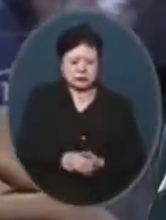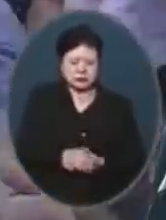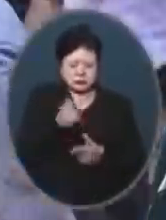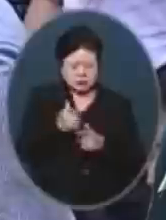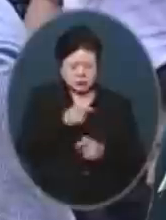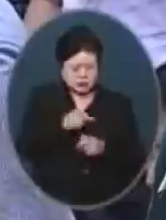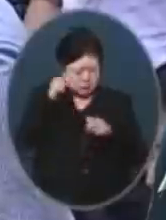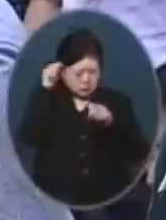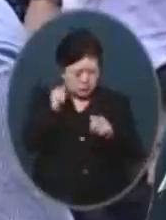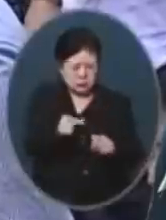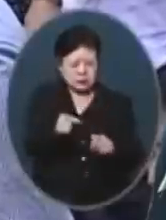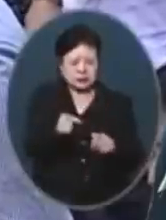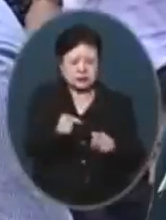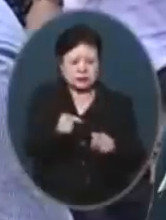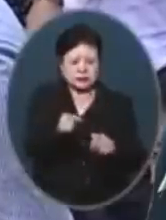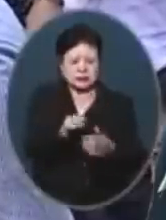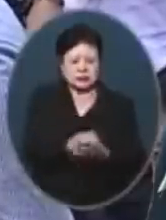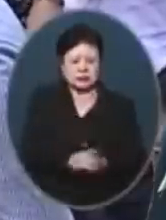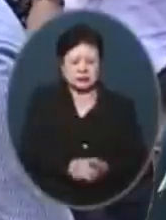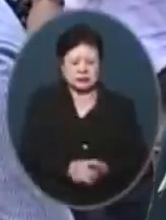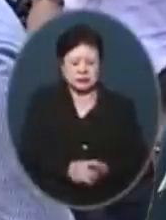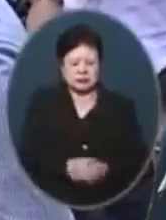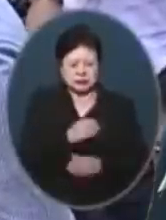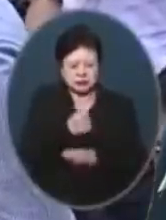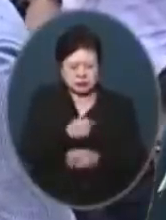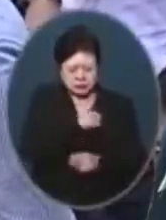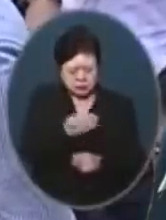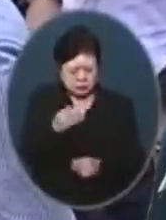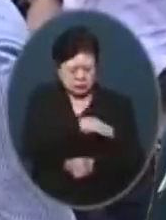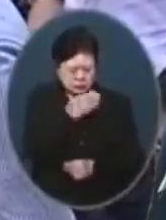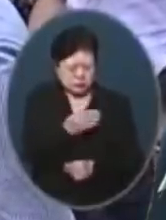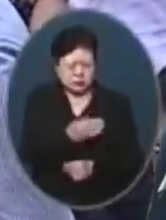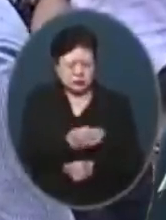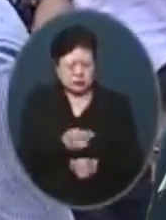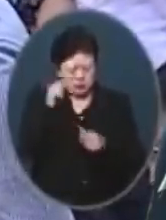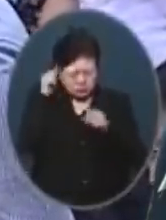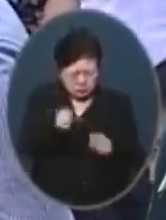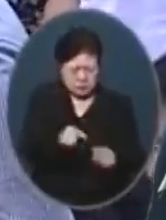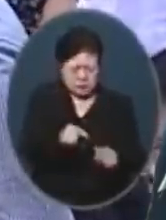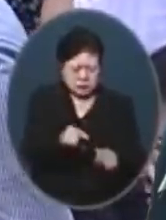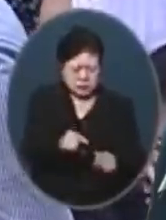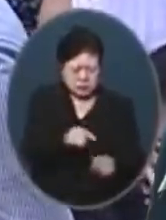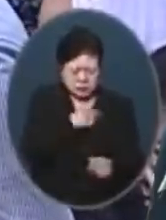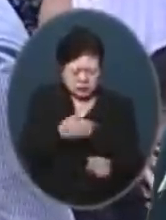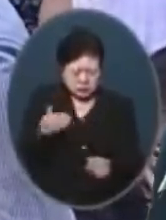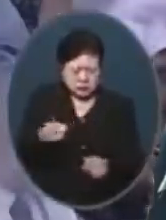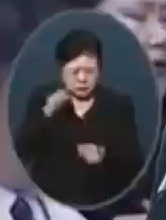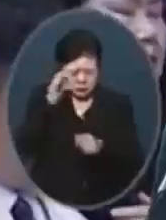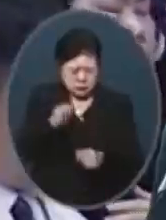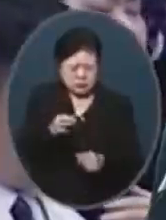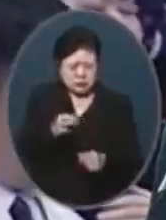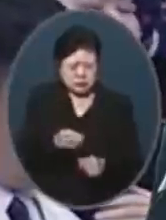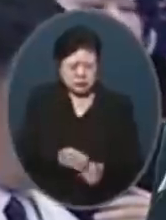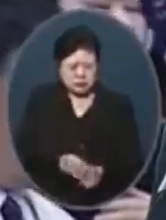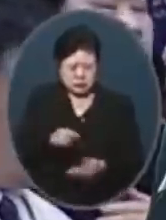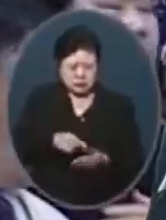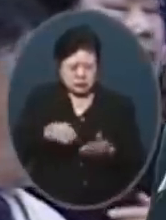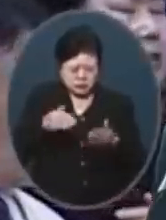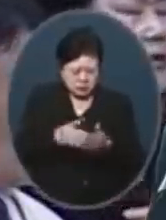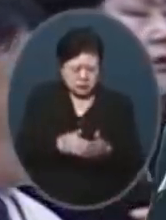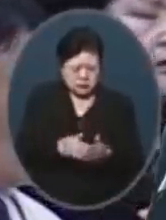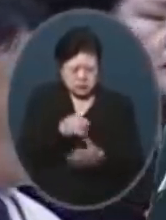예수 이름으로 명하노라. 그리스도의 보혈의 능력으로 명하노니 피의 값을 지불한